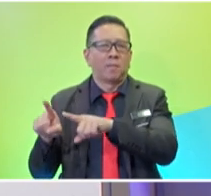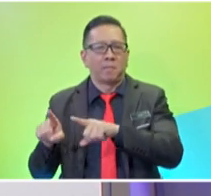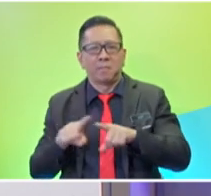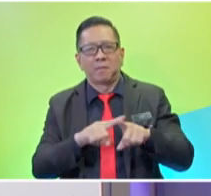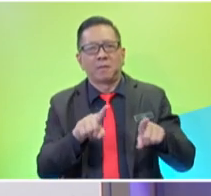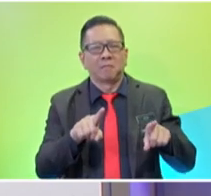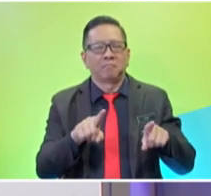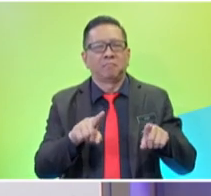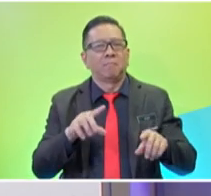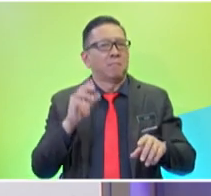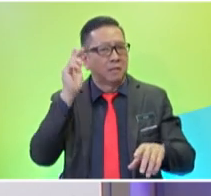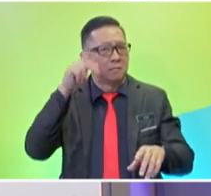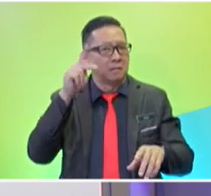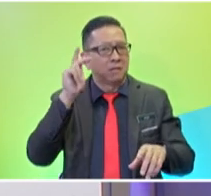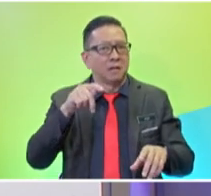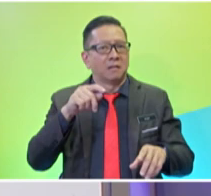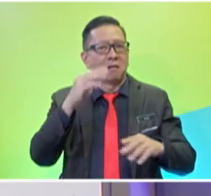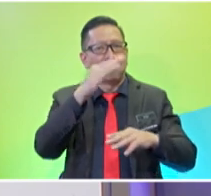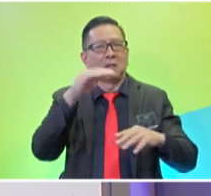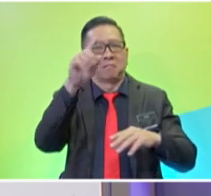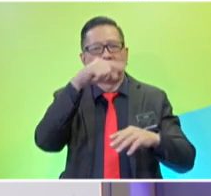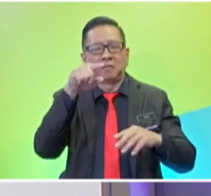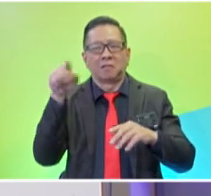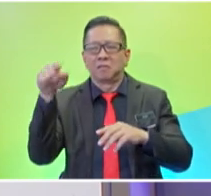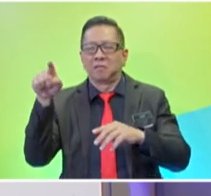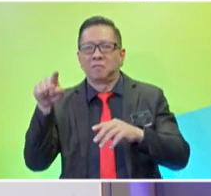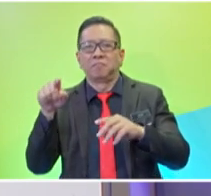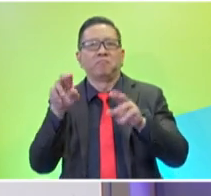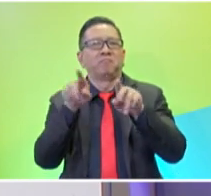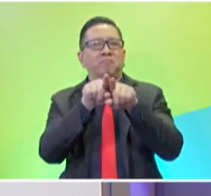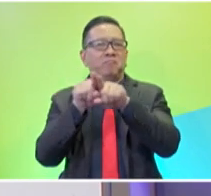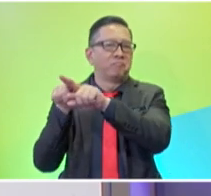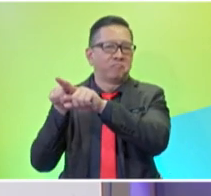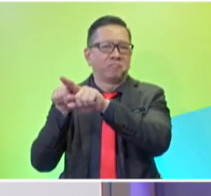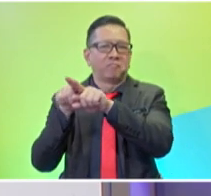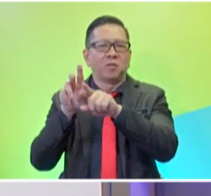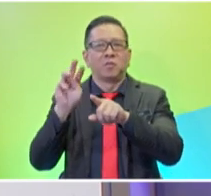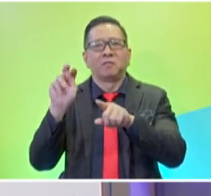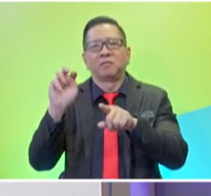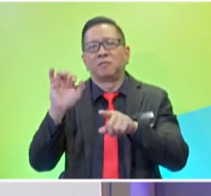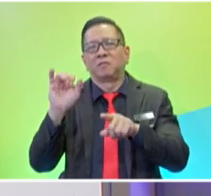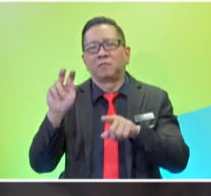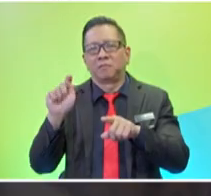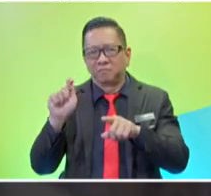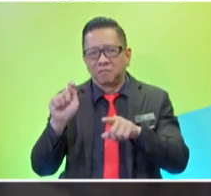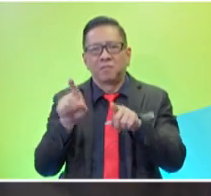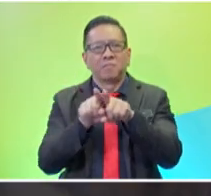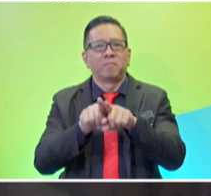Oke kita pastikan yang di atas adalah sama unik dengan rm20 di situ merah